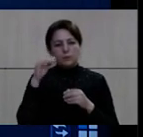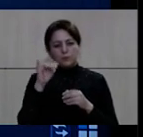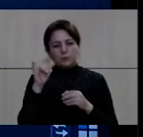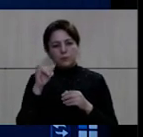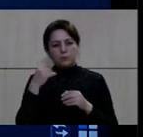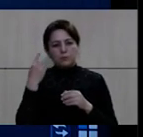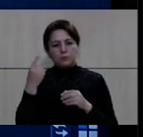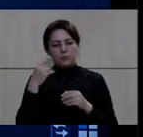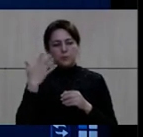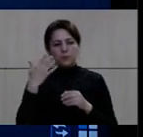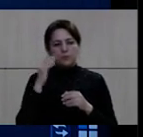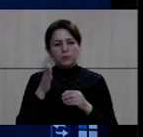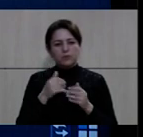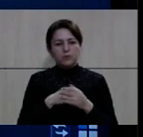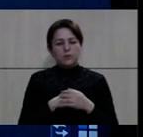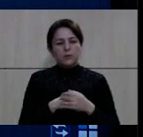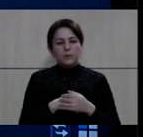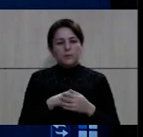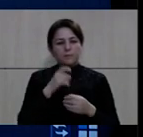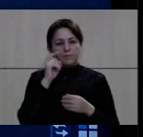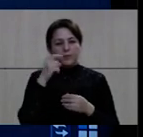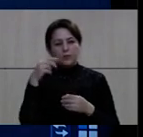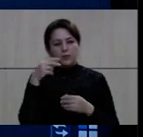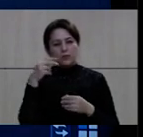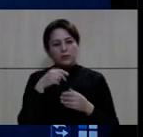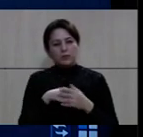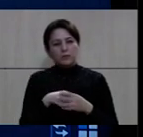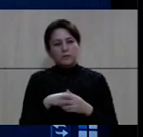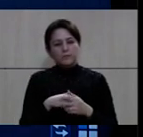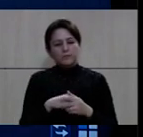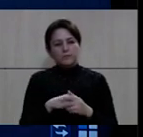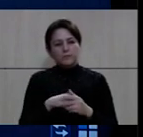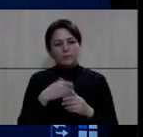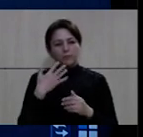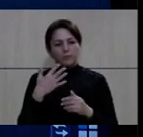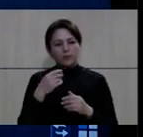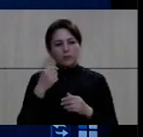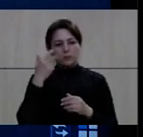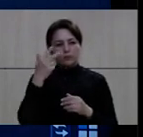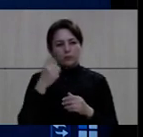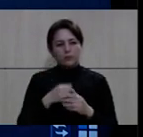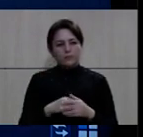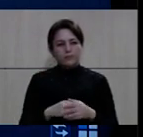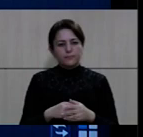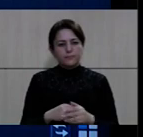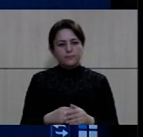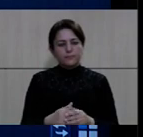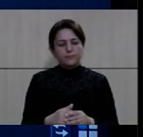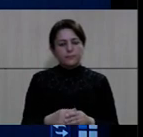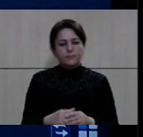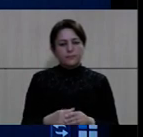1, 5. Демек x тең екен. 5-тан 3-ке.